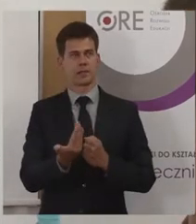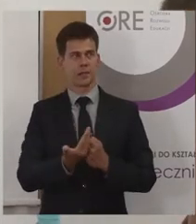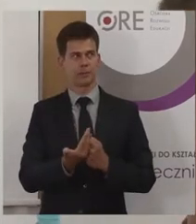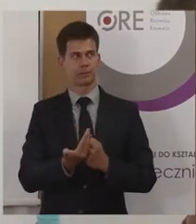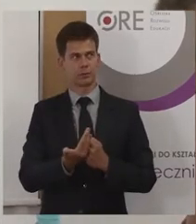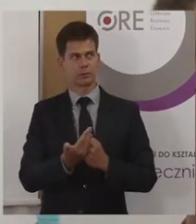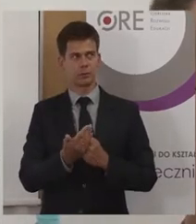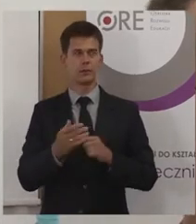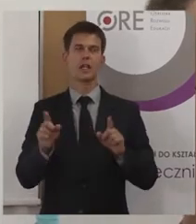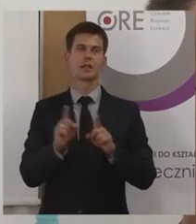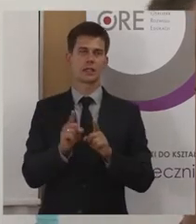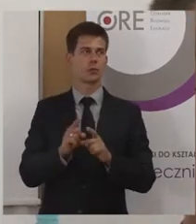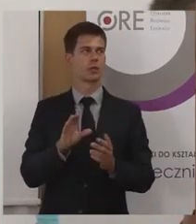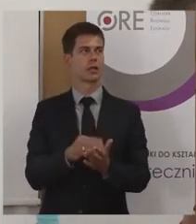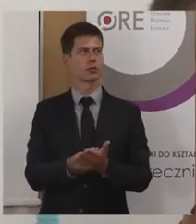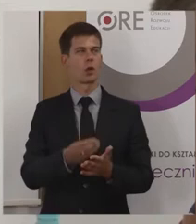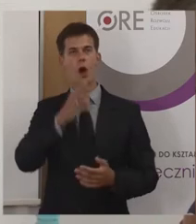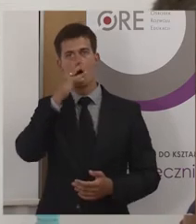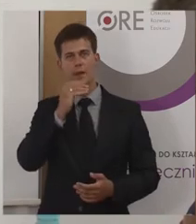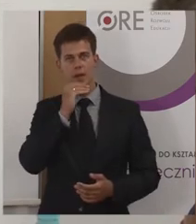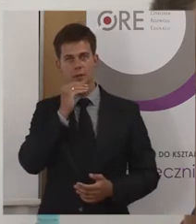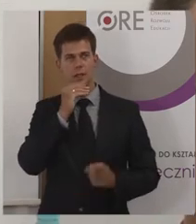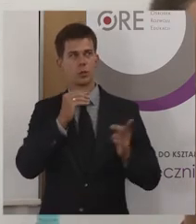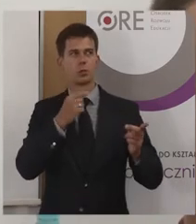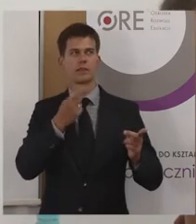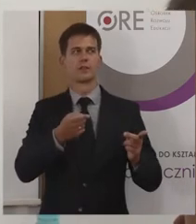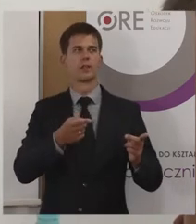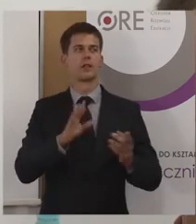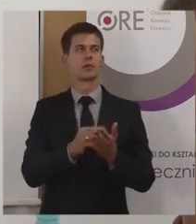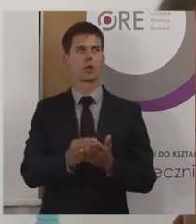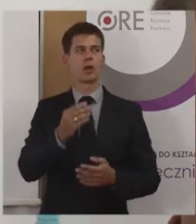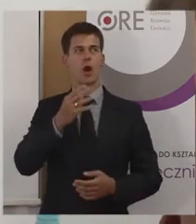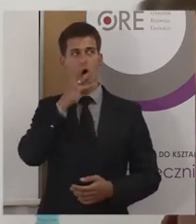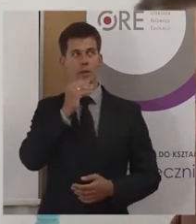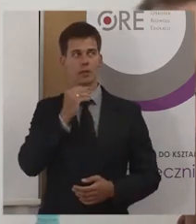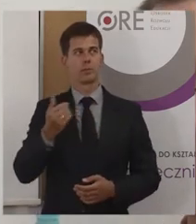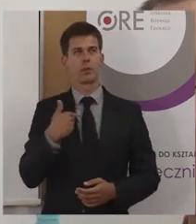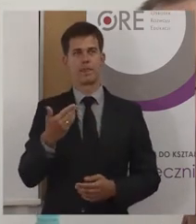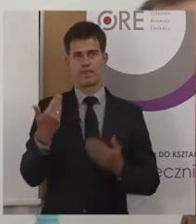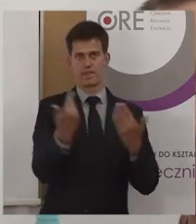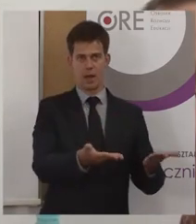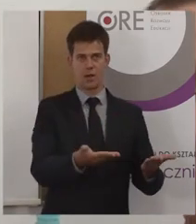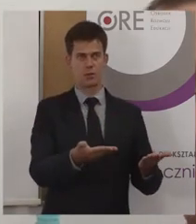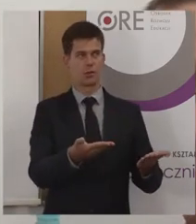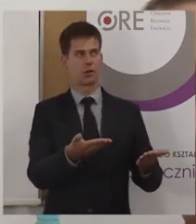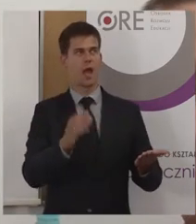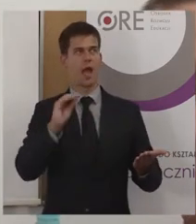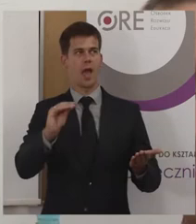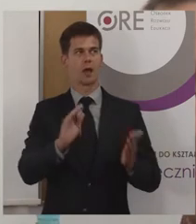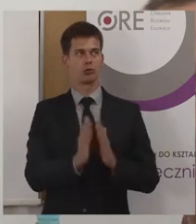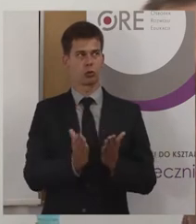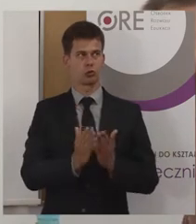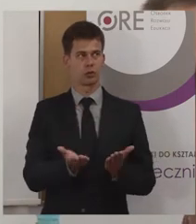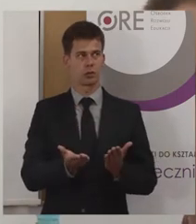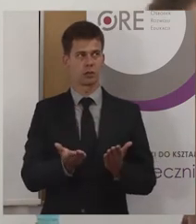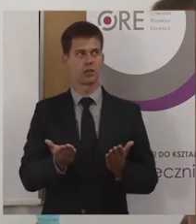się tyczy innych notacji, to samo się tyczy obrazków tutaj w tych materiałach, które były przygotowane dla nas do pooglądania